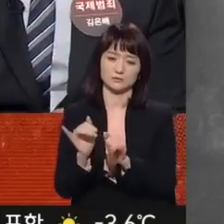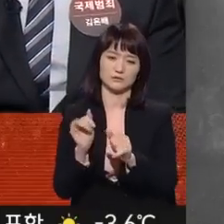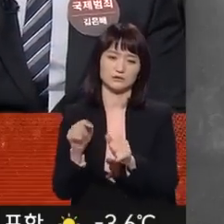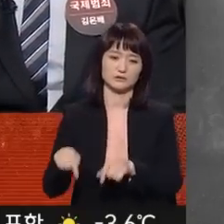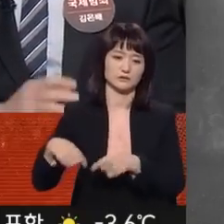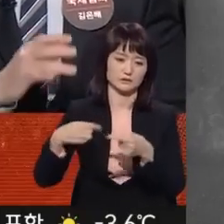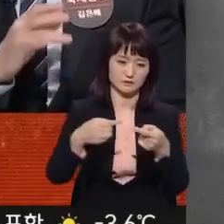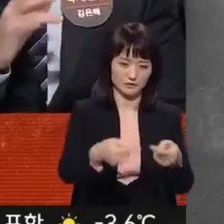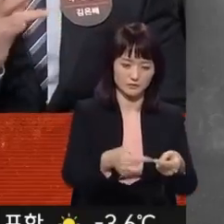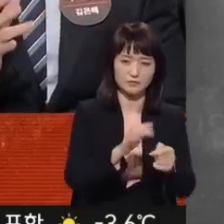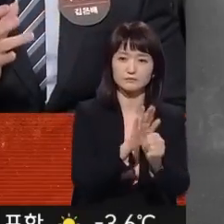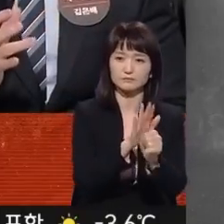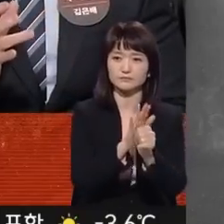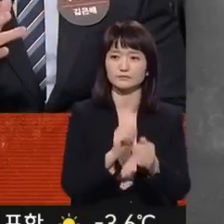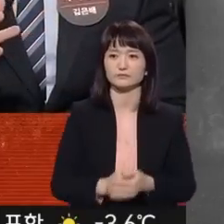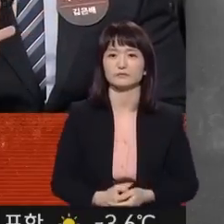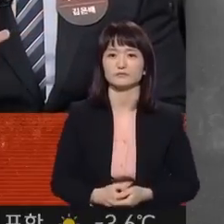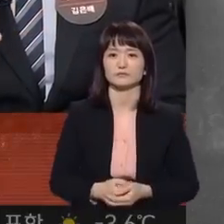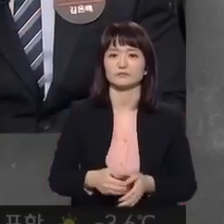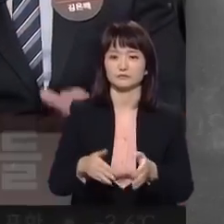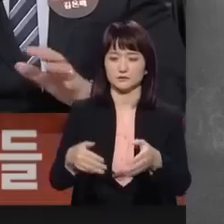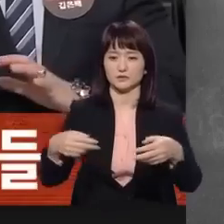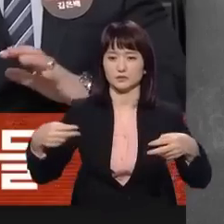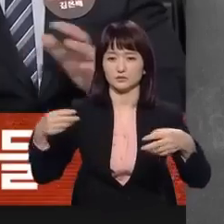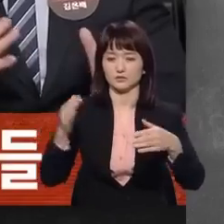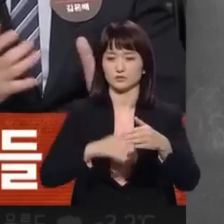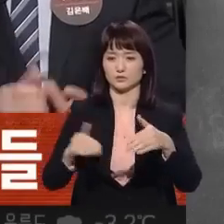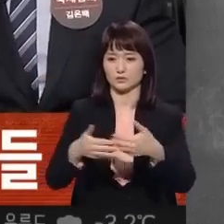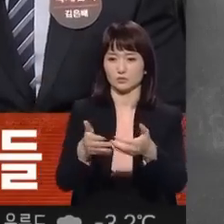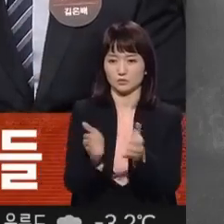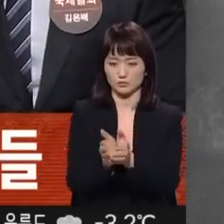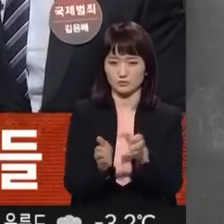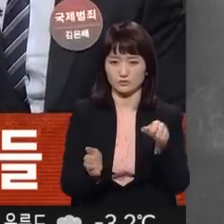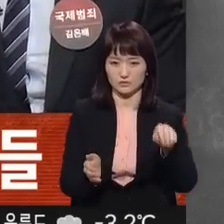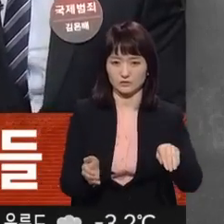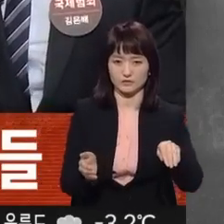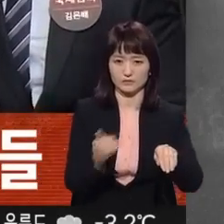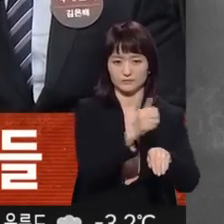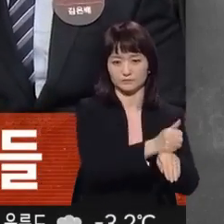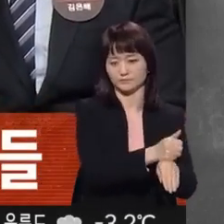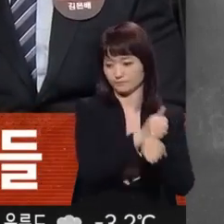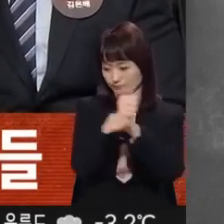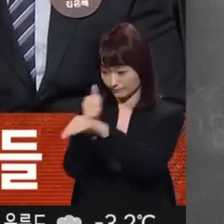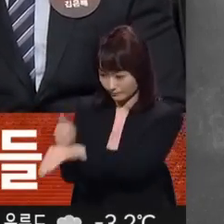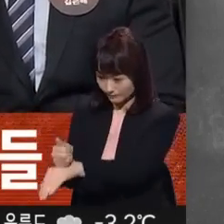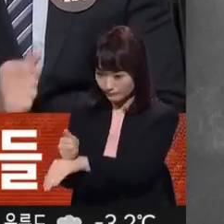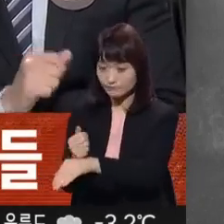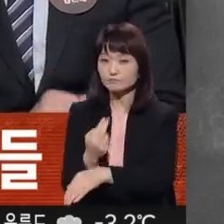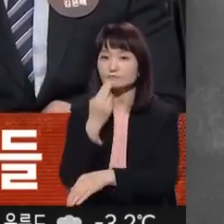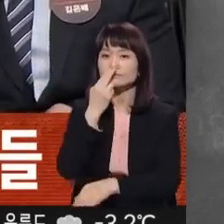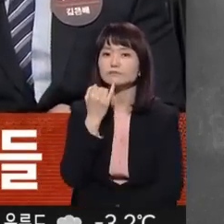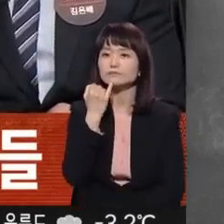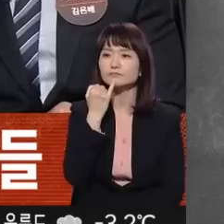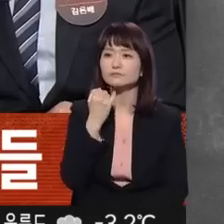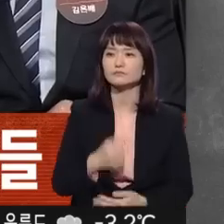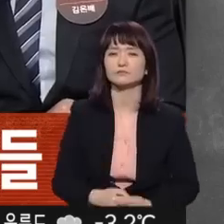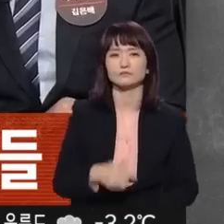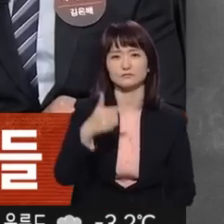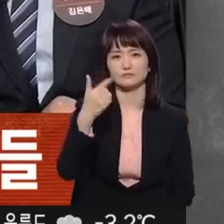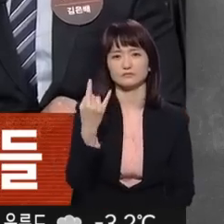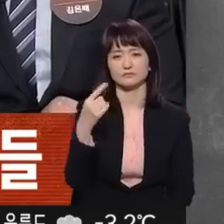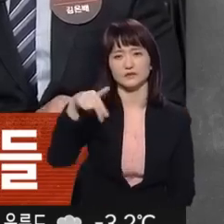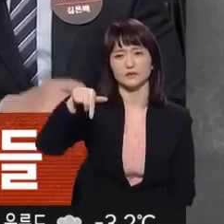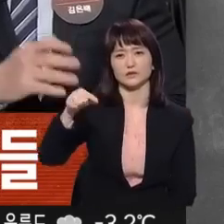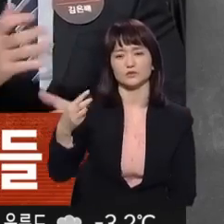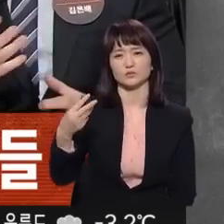않습니까? 근데 저분이 이제 도로공사 순찰대 차량으로 병원에 옮겼기 때문에 다행히 생명 지장이 없는데 저 뇌졸중이라든가